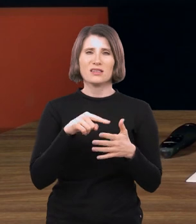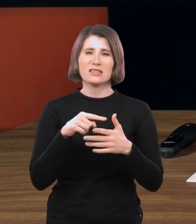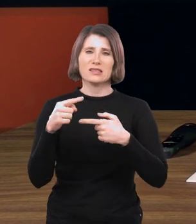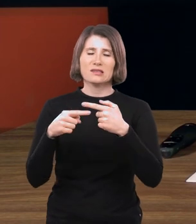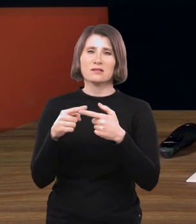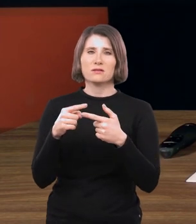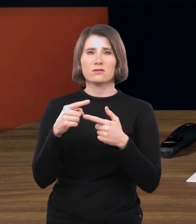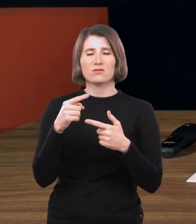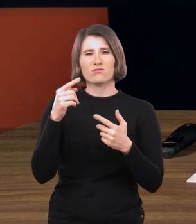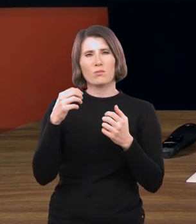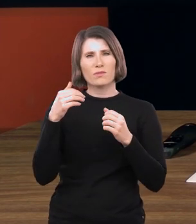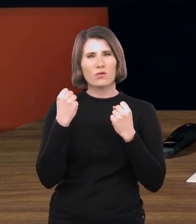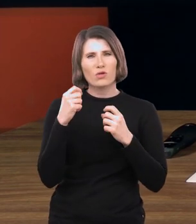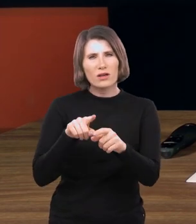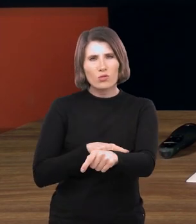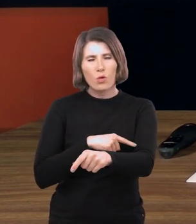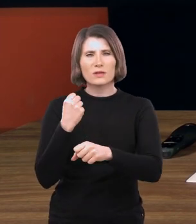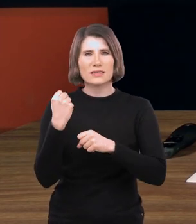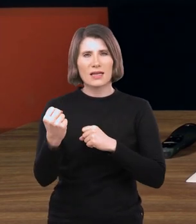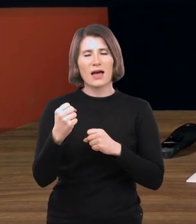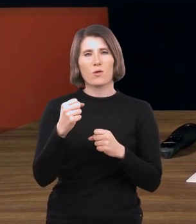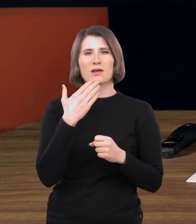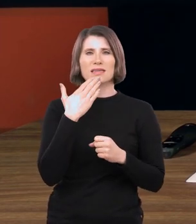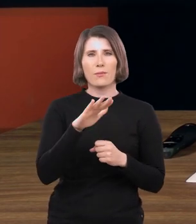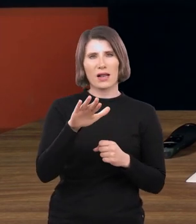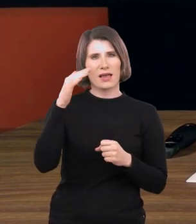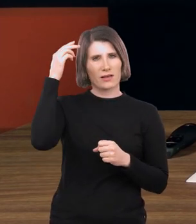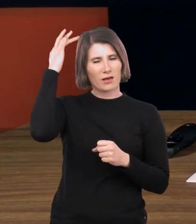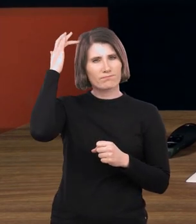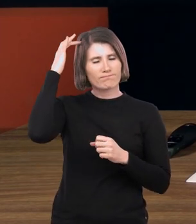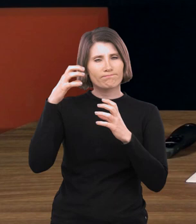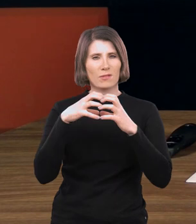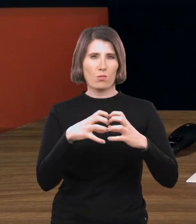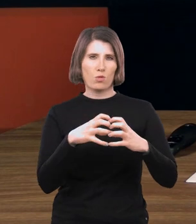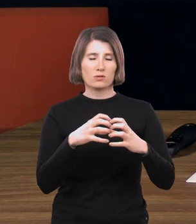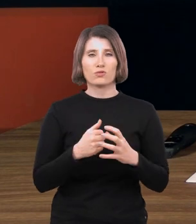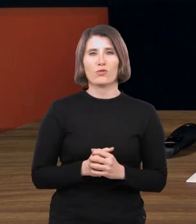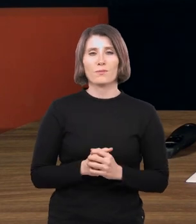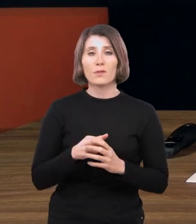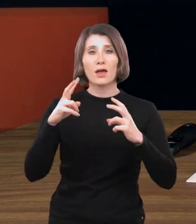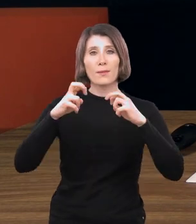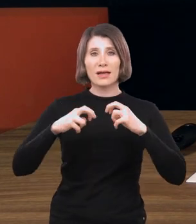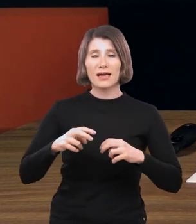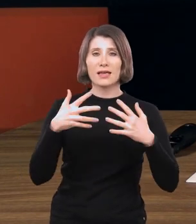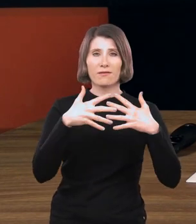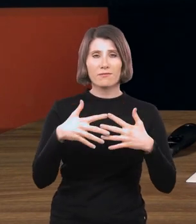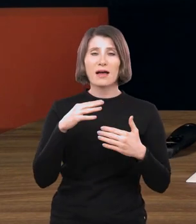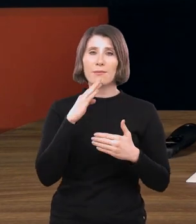mózgu. Badania, które były prowadzone zarówno w Ameryce, jak i w krajach Europy